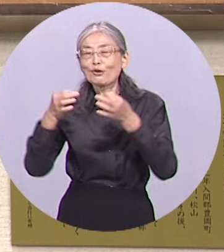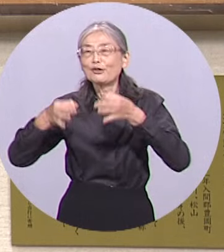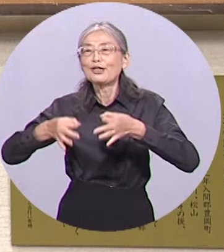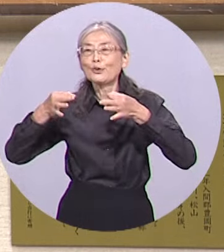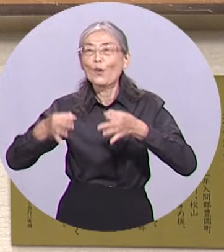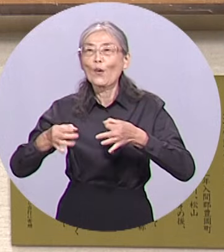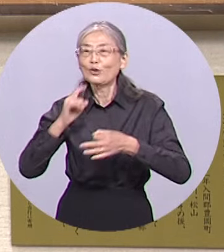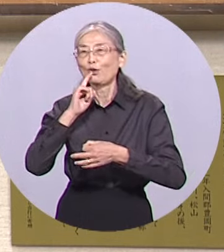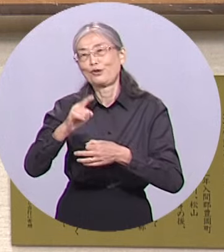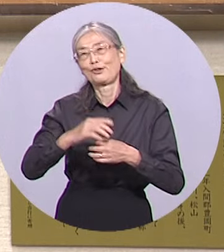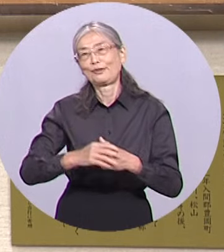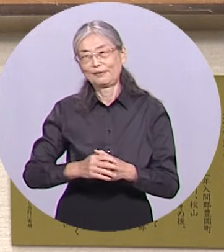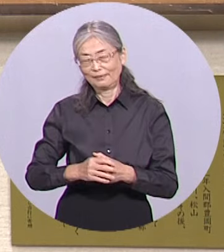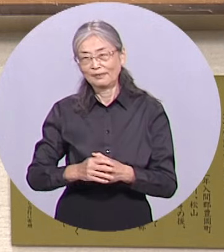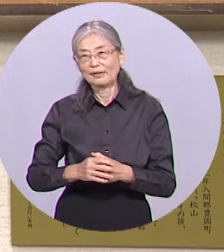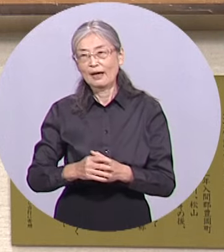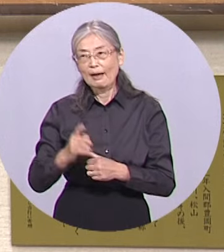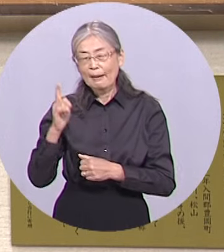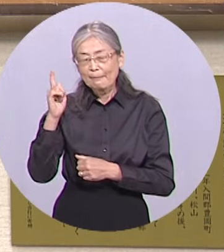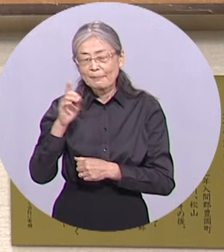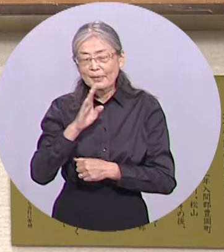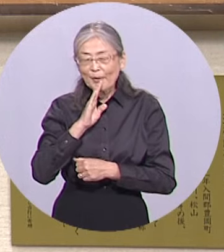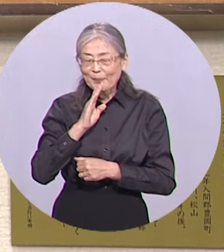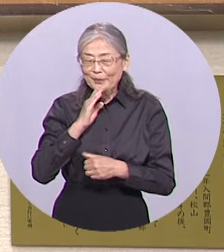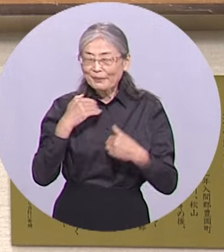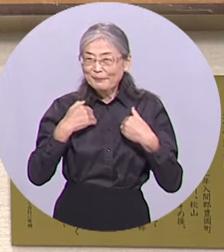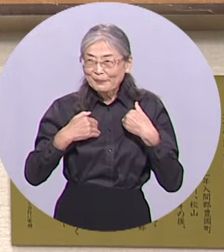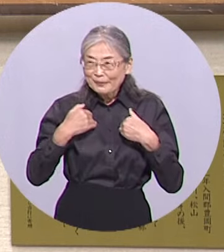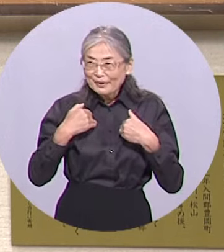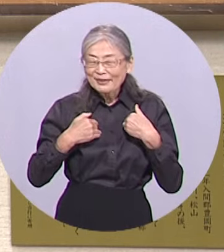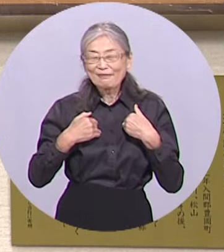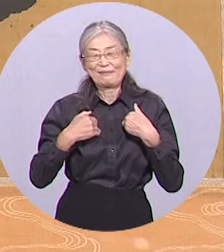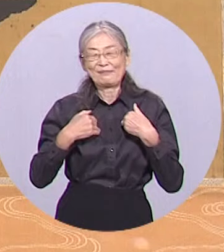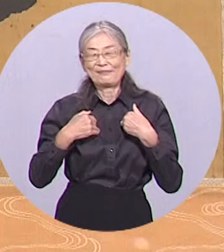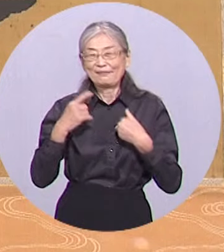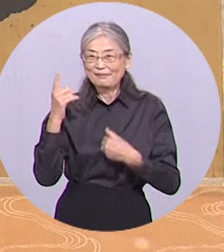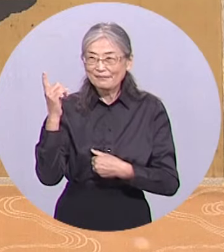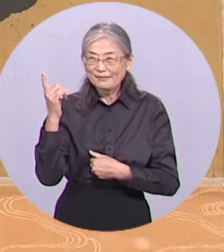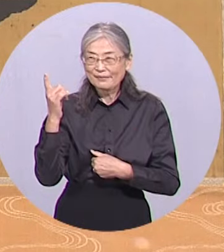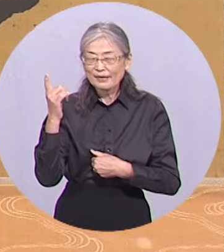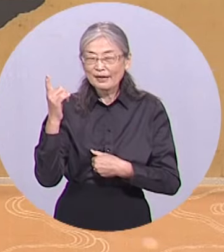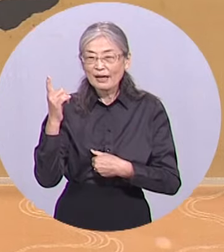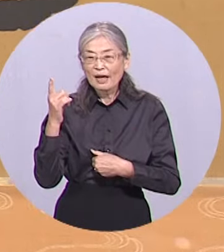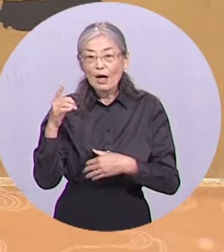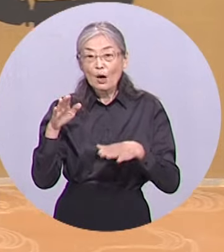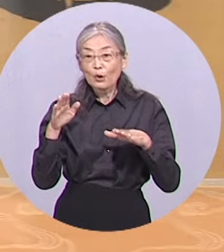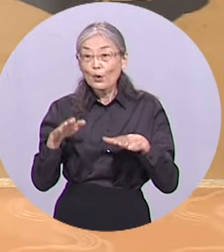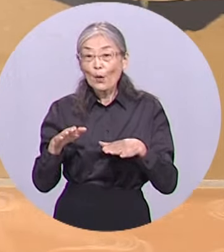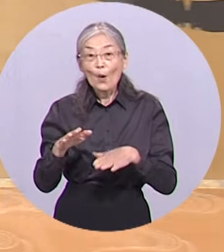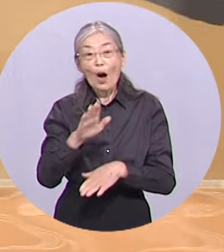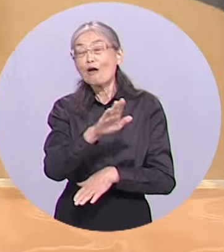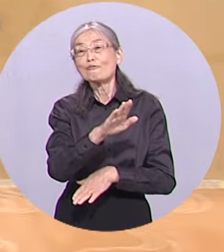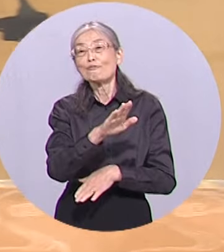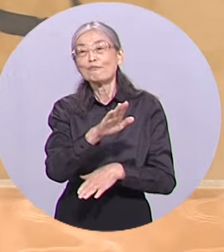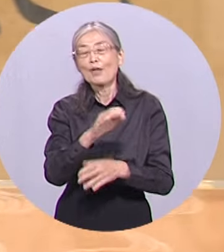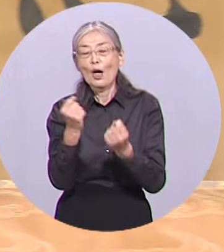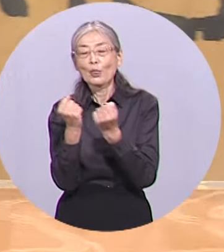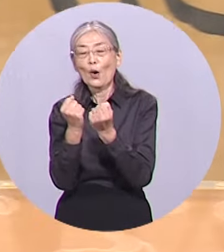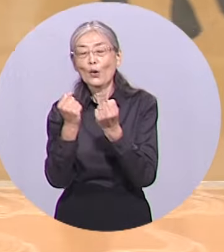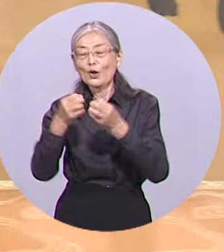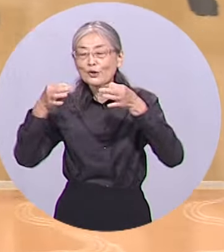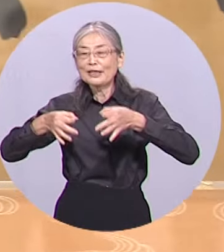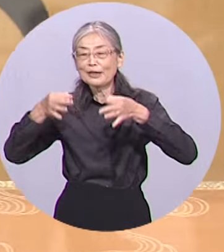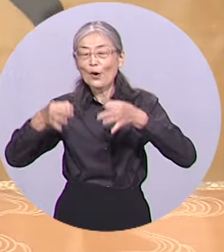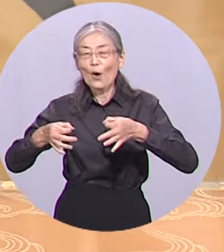まれました。渋沢翁が本当に喜んでこれをですね、本日会場にございますけれども道徳銀行